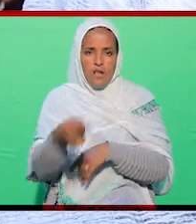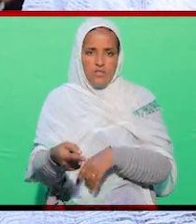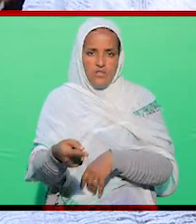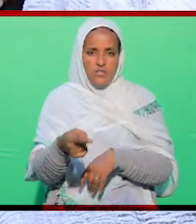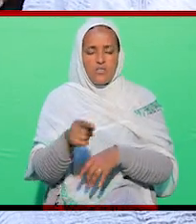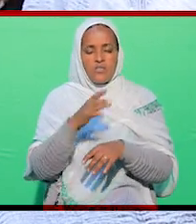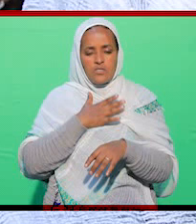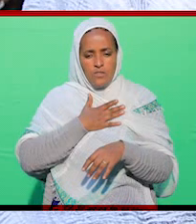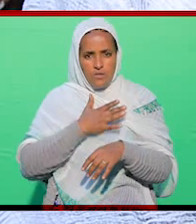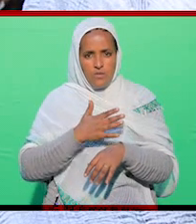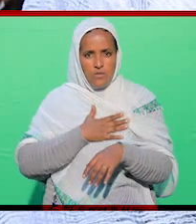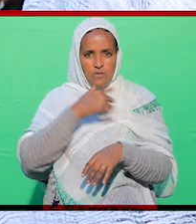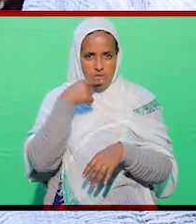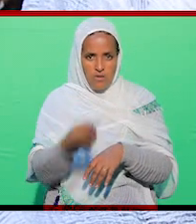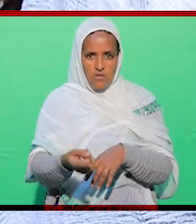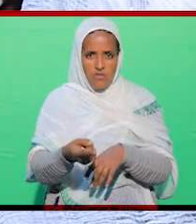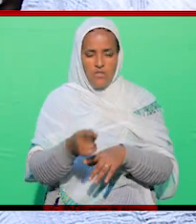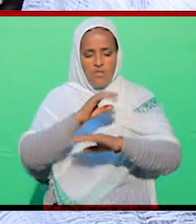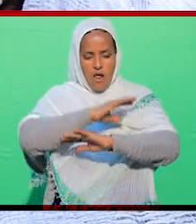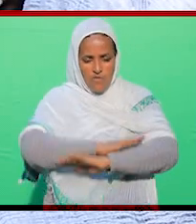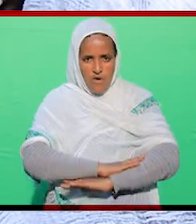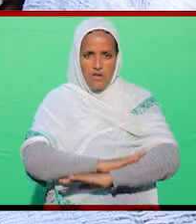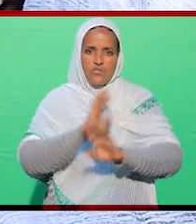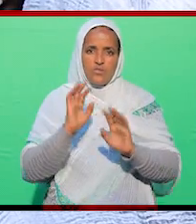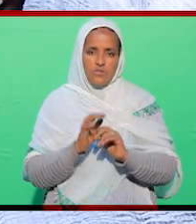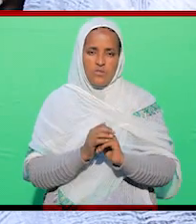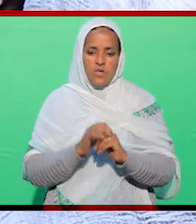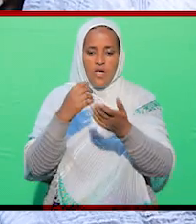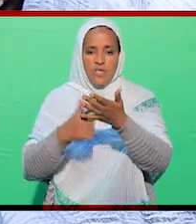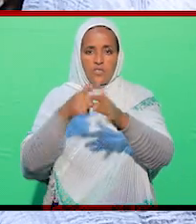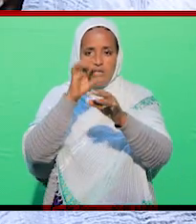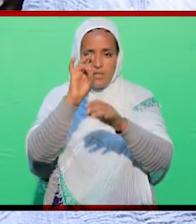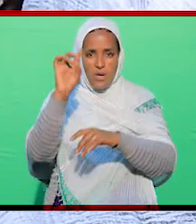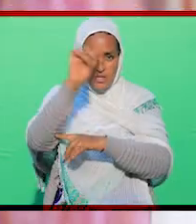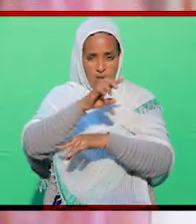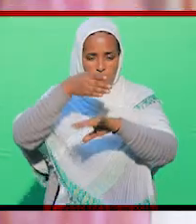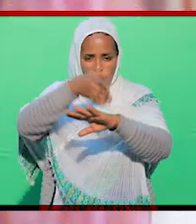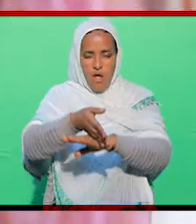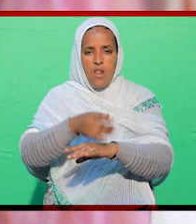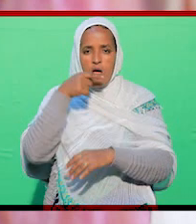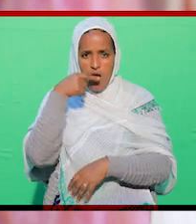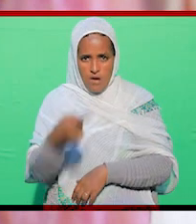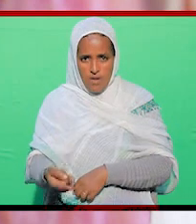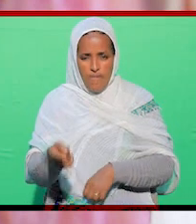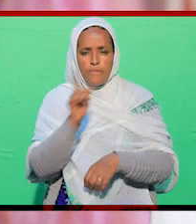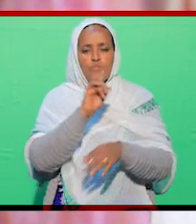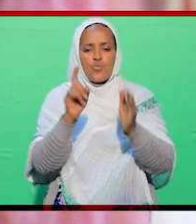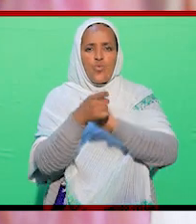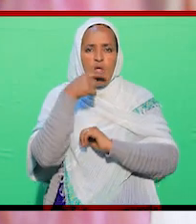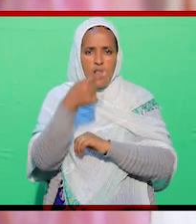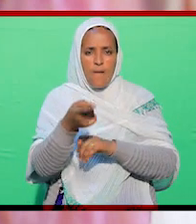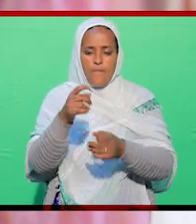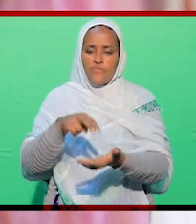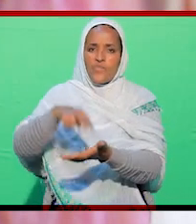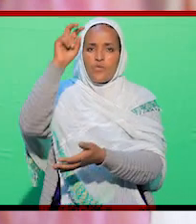የሚለው። ሰባት ቀን ዝም ትላለች ይላል፣ ትተነፍሳለች፣ ታርፋለች። ከዚያ ከሰባት ቀን